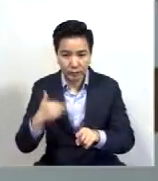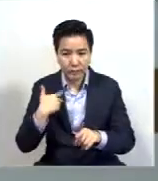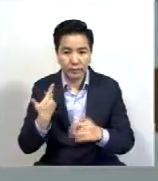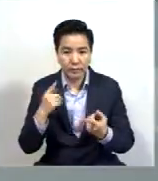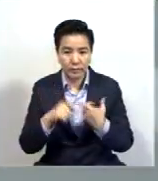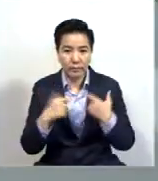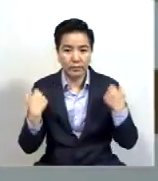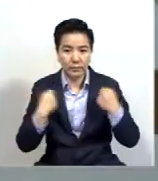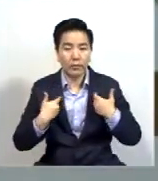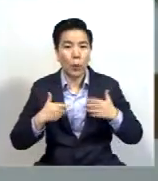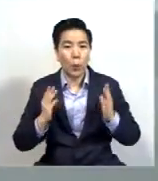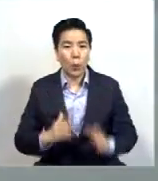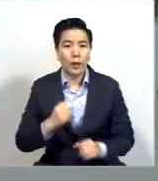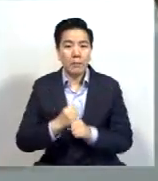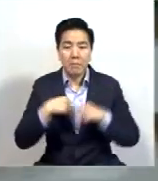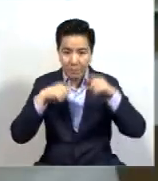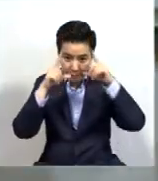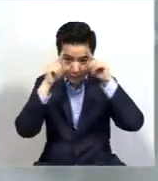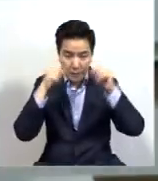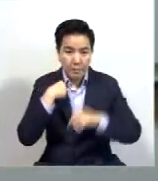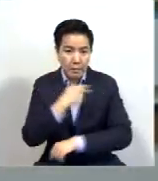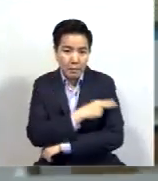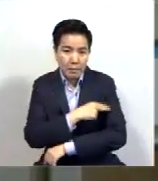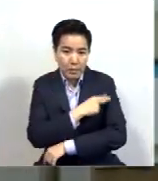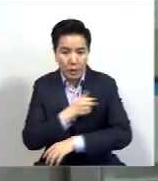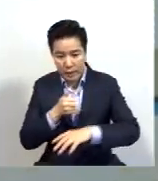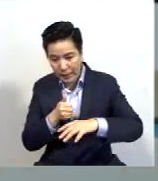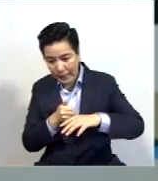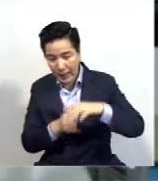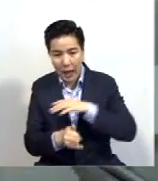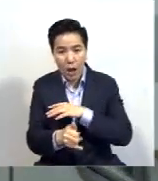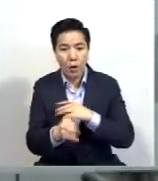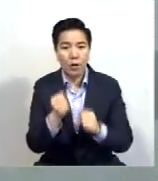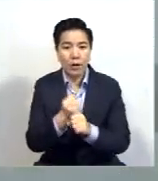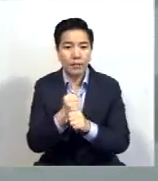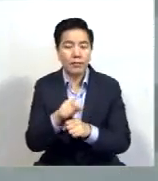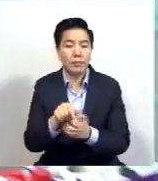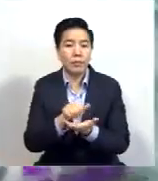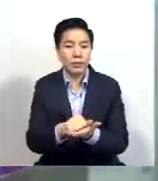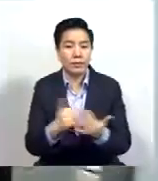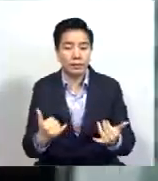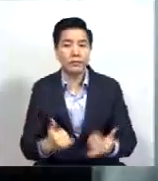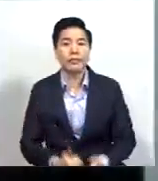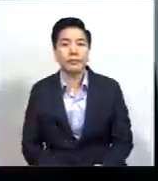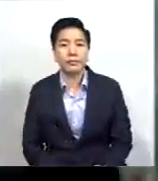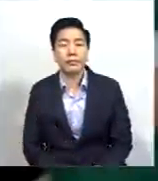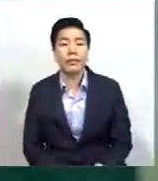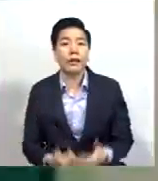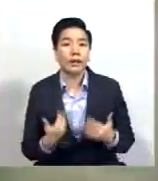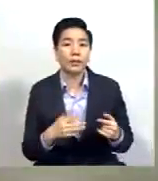ห้องแต่งตัวของพยาบาลแพทย์ที่จะเข้าไปให้การรักษาพยาบาลในห้องนะครับจากนั้นก็เราจะน